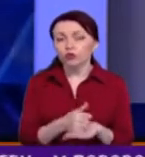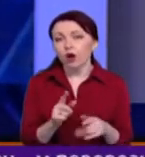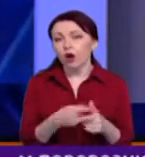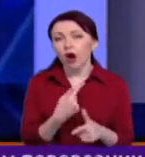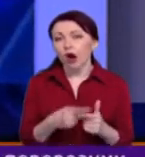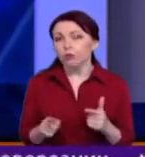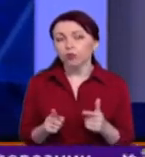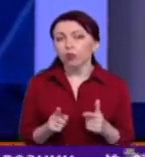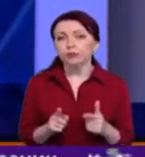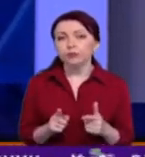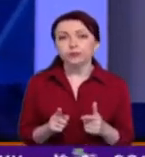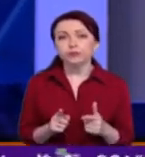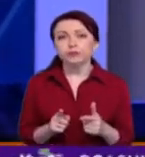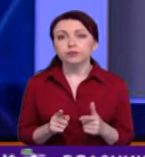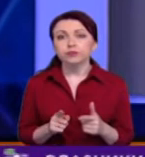контексті